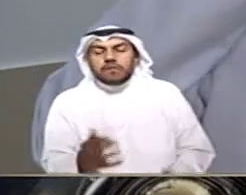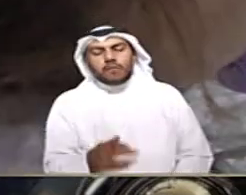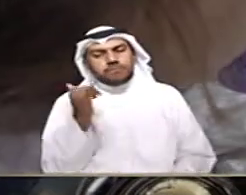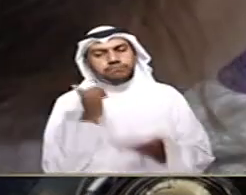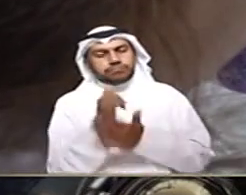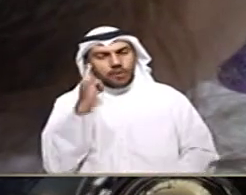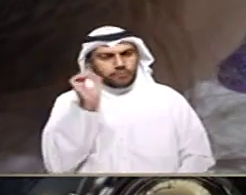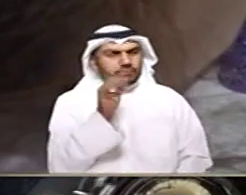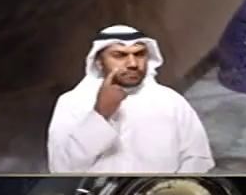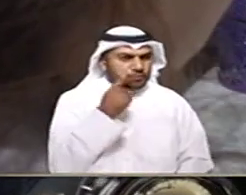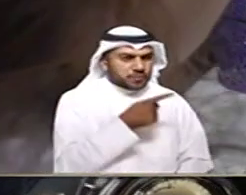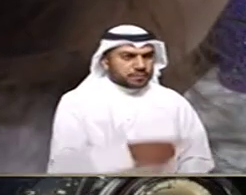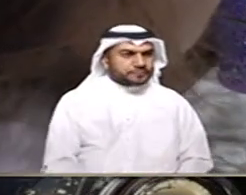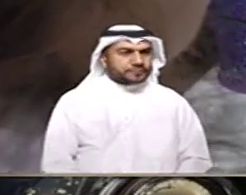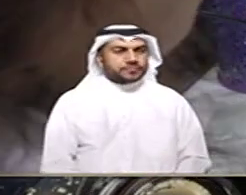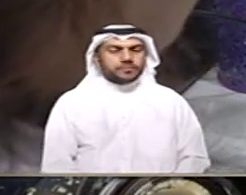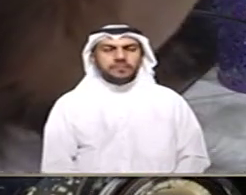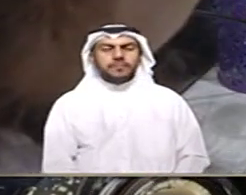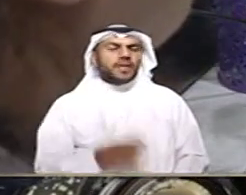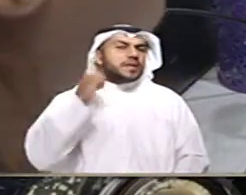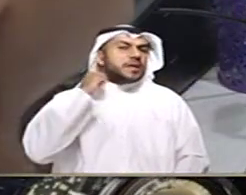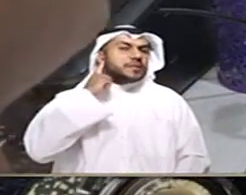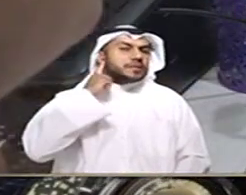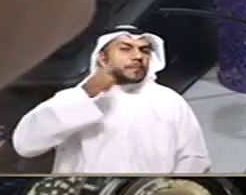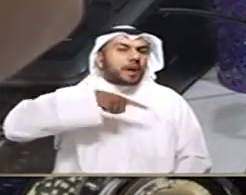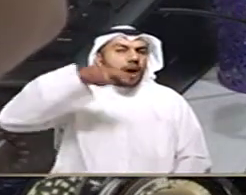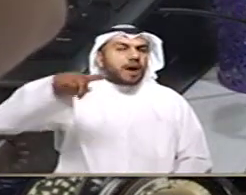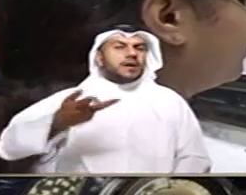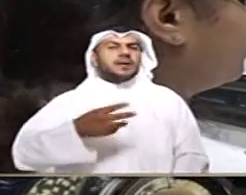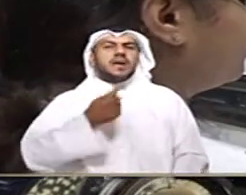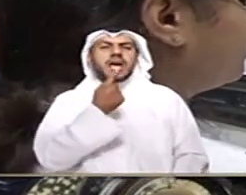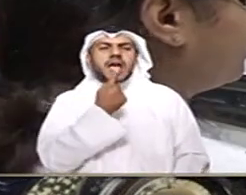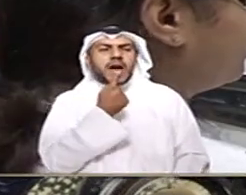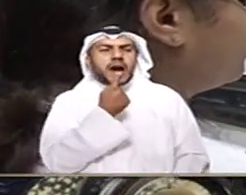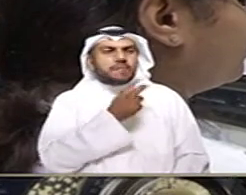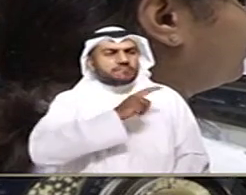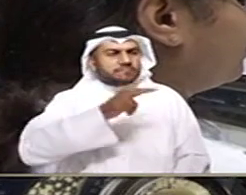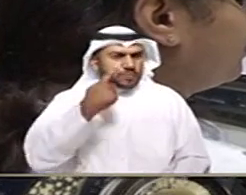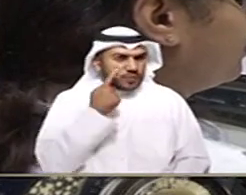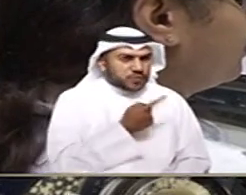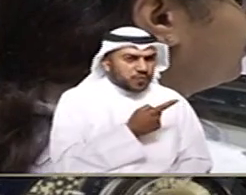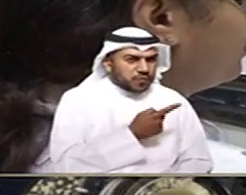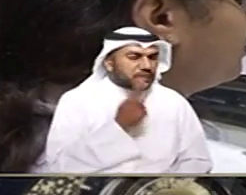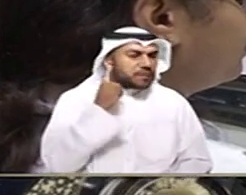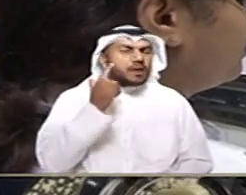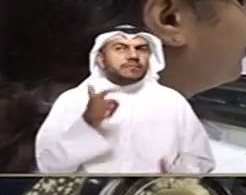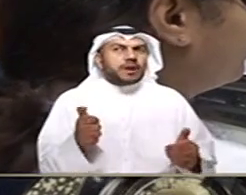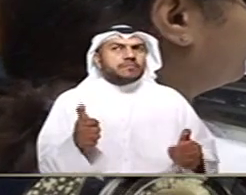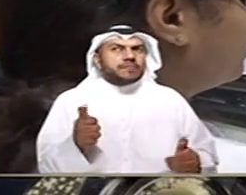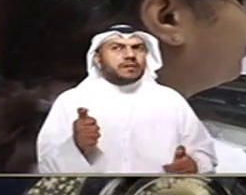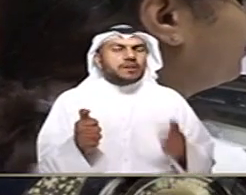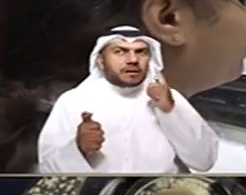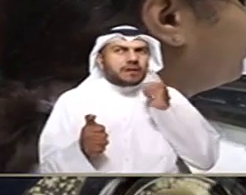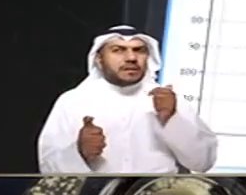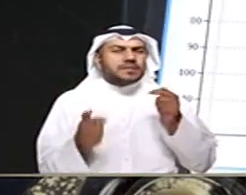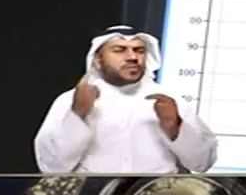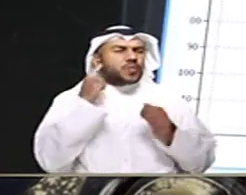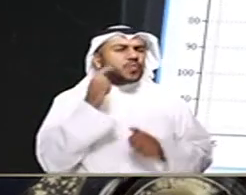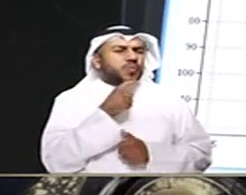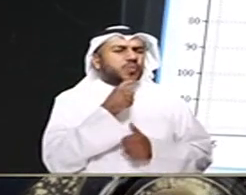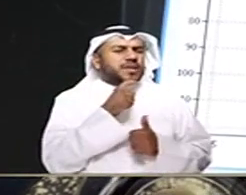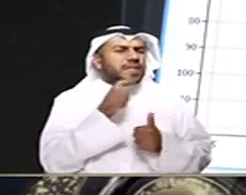الأذن. إذن مركز الشيخ سالم العلي واحد من أهم المراكز المتقدمة في المنظومة الصحية في دولة الكويت، والتي